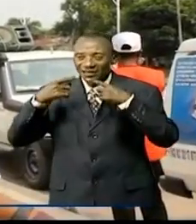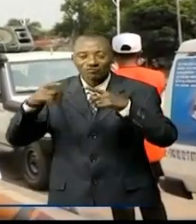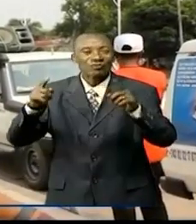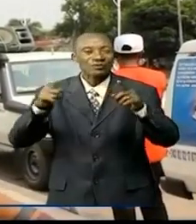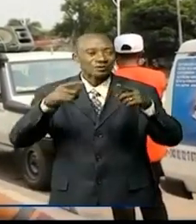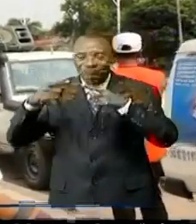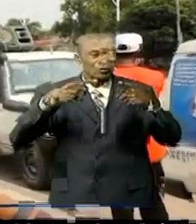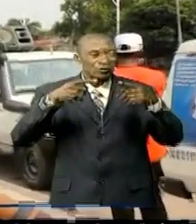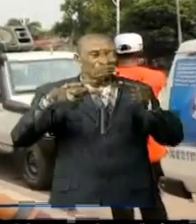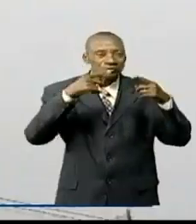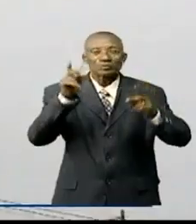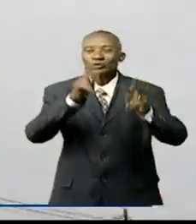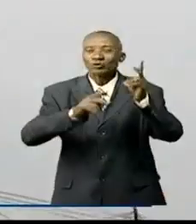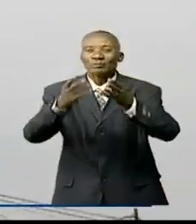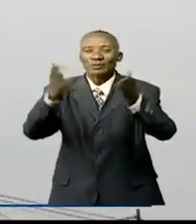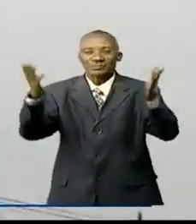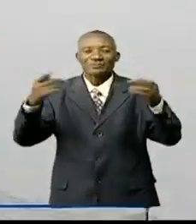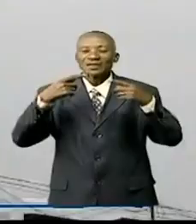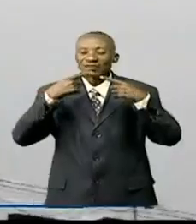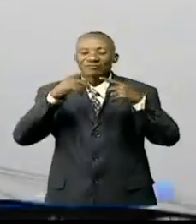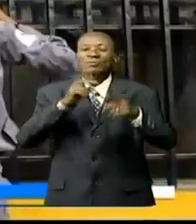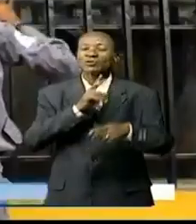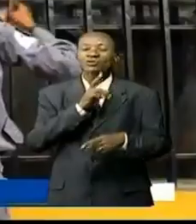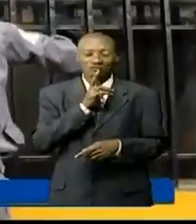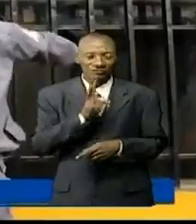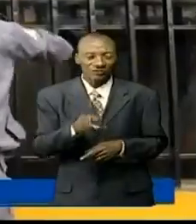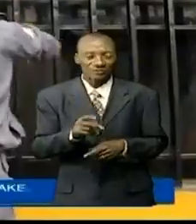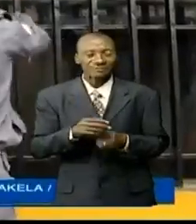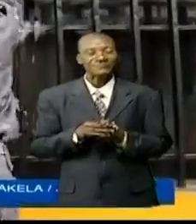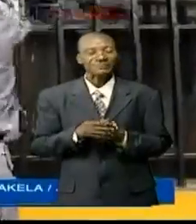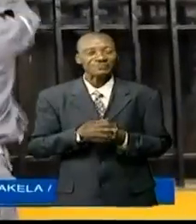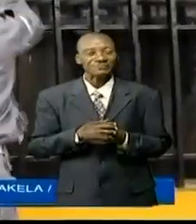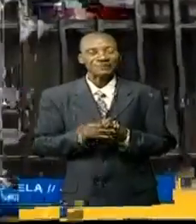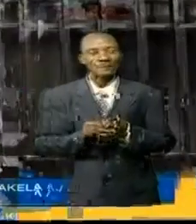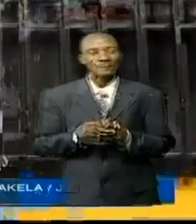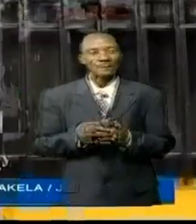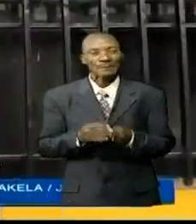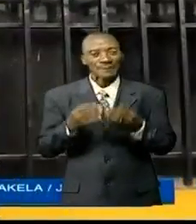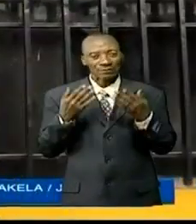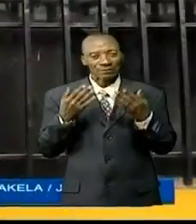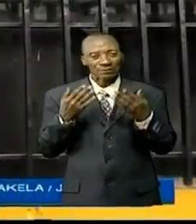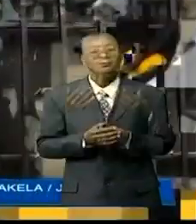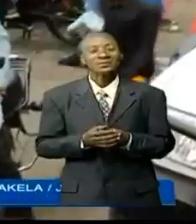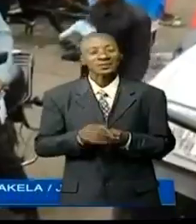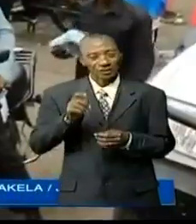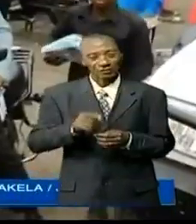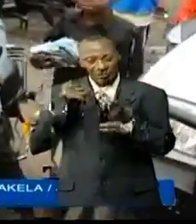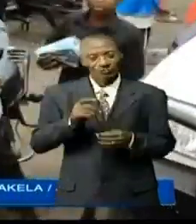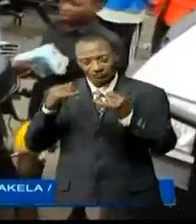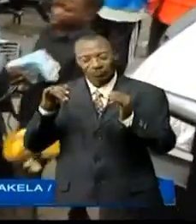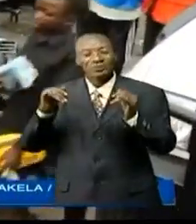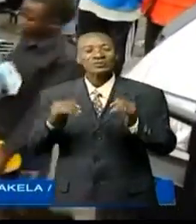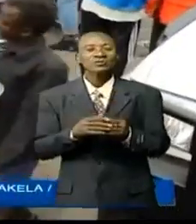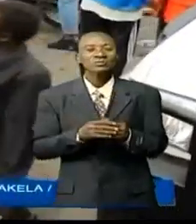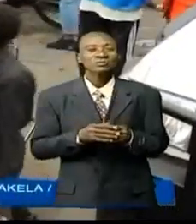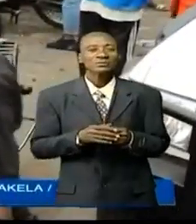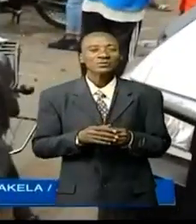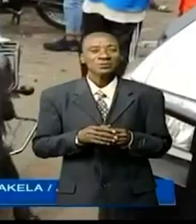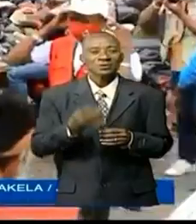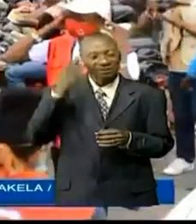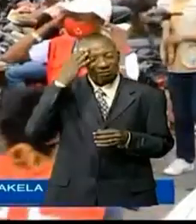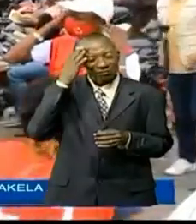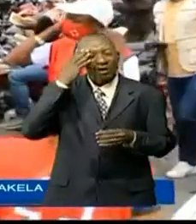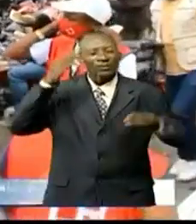des informations vraies. Les affiches sur les panneaux géants sont mises à profit pour persuader un grand nombre de Quinois sur le bien fondé du